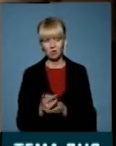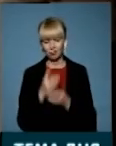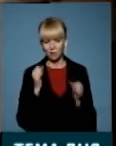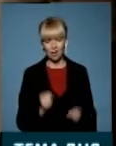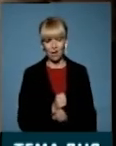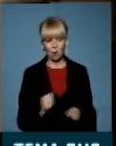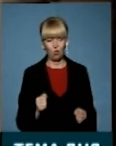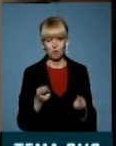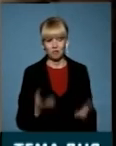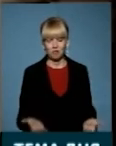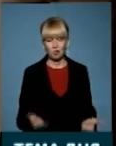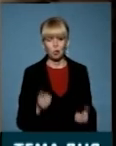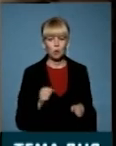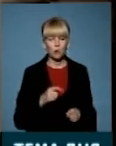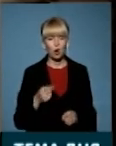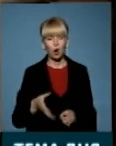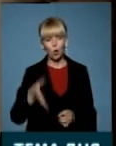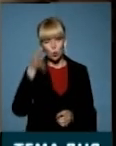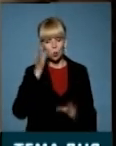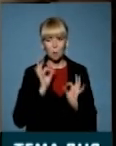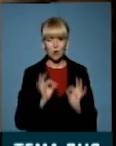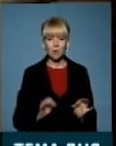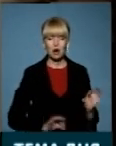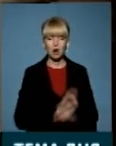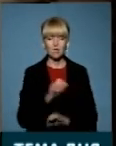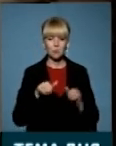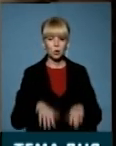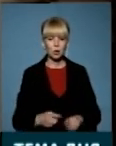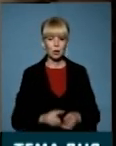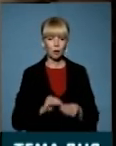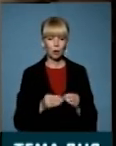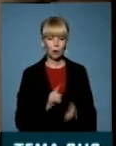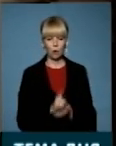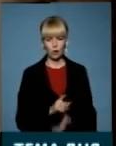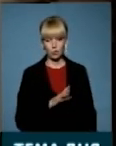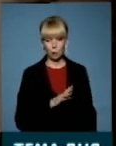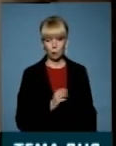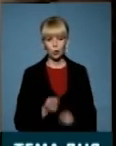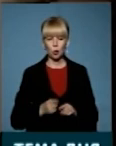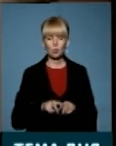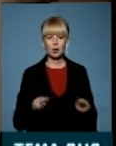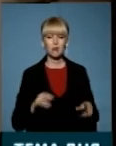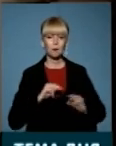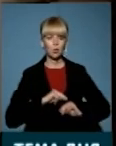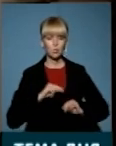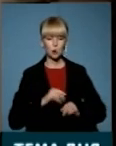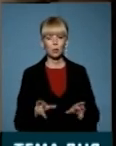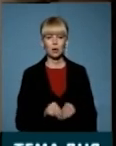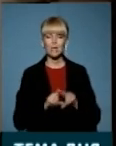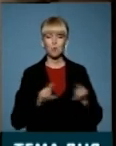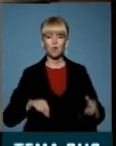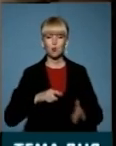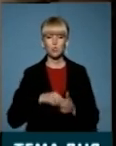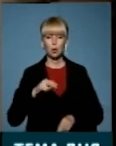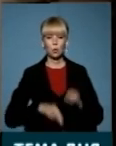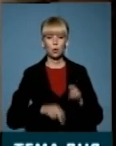треба розумне, правильне архітектурне вирішення цієї проблеми має бути. Тому так само працюємо з департаментом